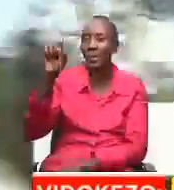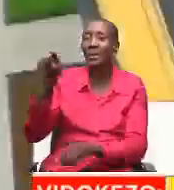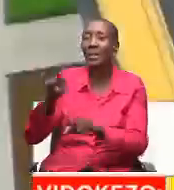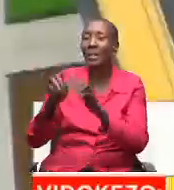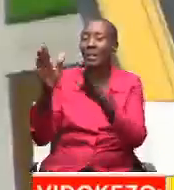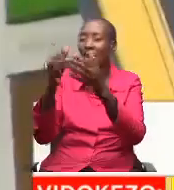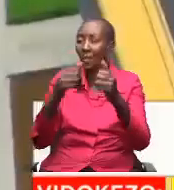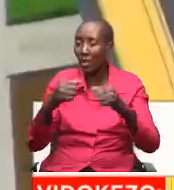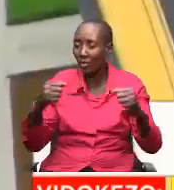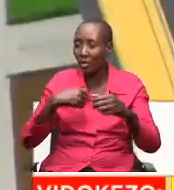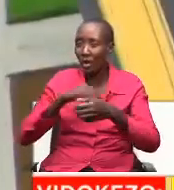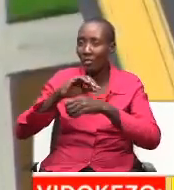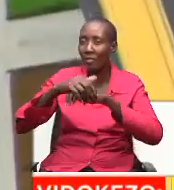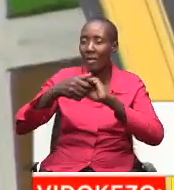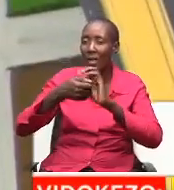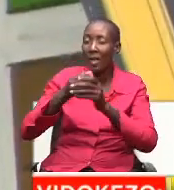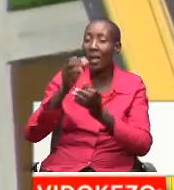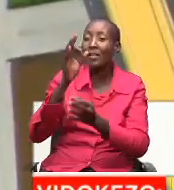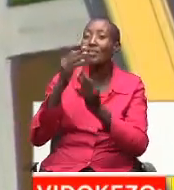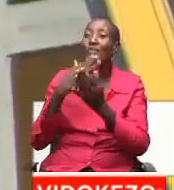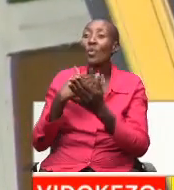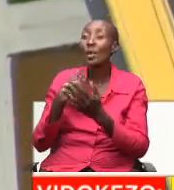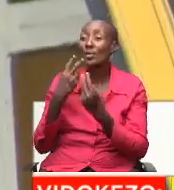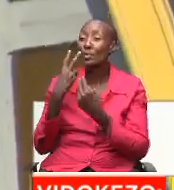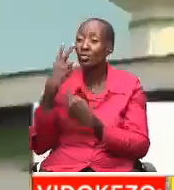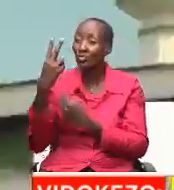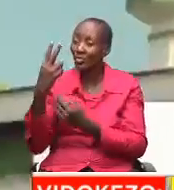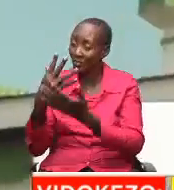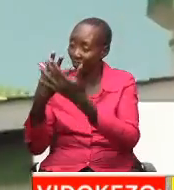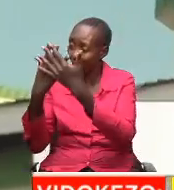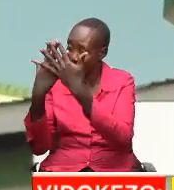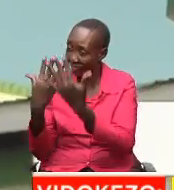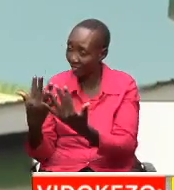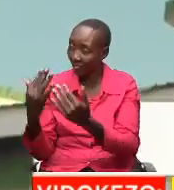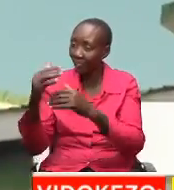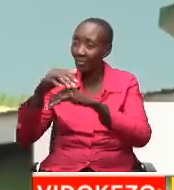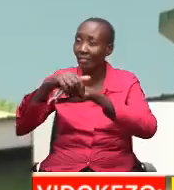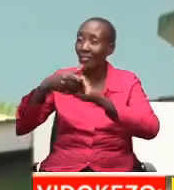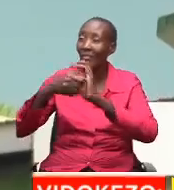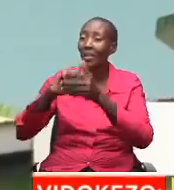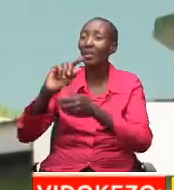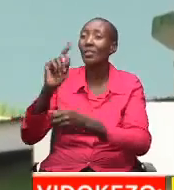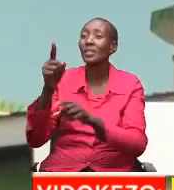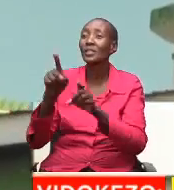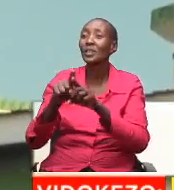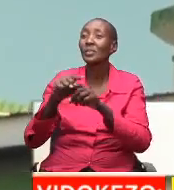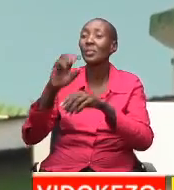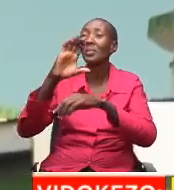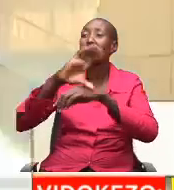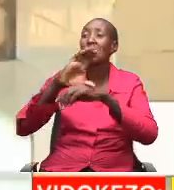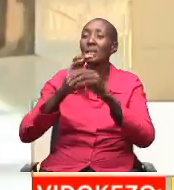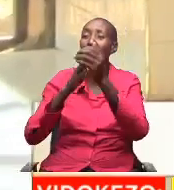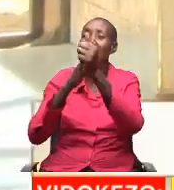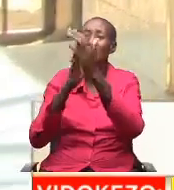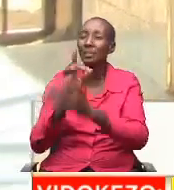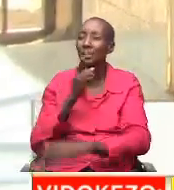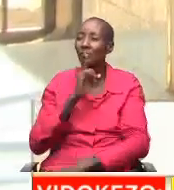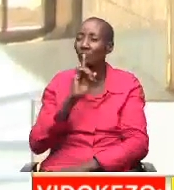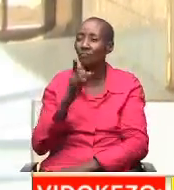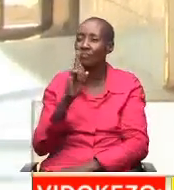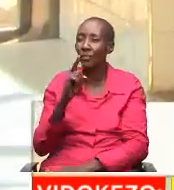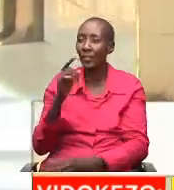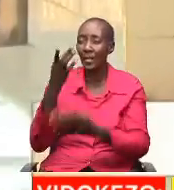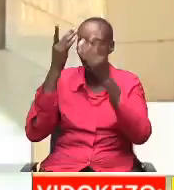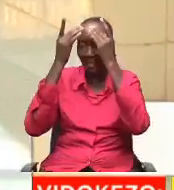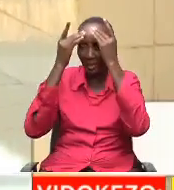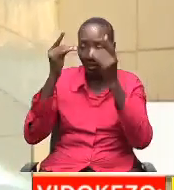na anayetaka kuona mshukiwa sharti anawe mikono mwanzo. Aidha, viongozi wa kidini wamelaani vikali hatua ya gavana wa Kakamega